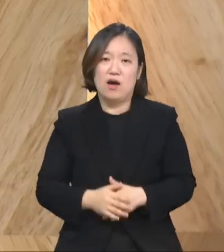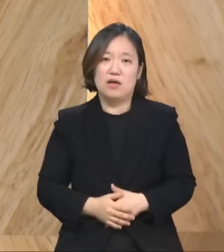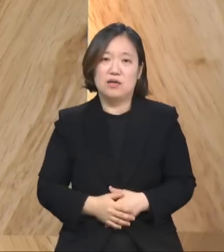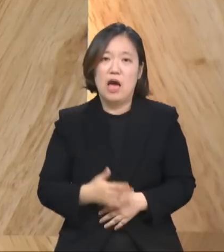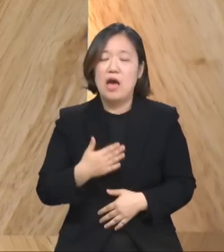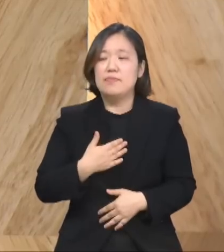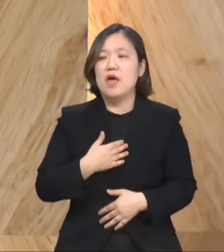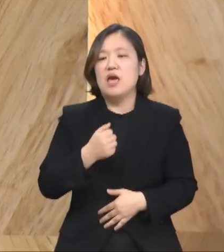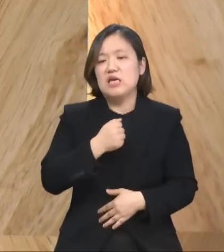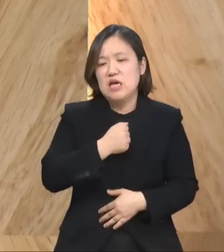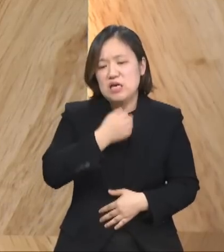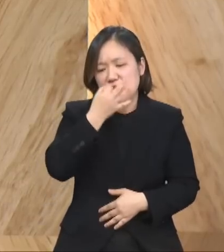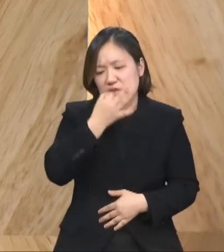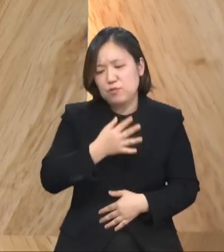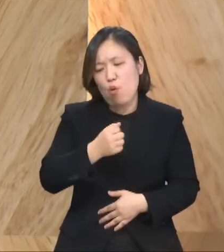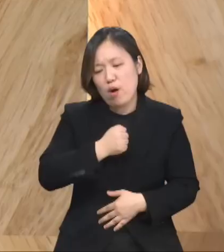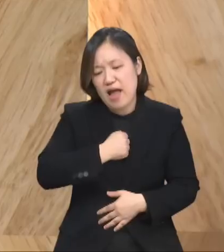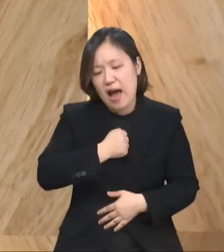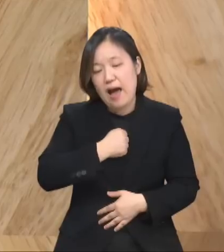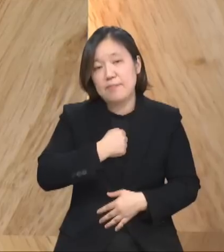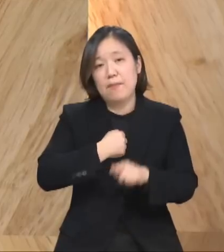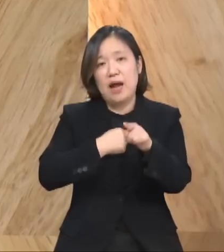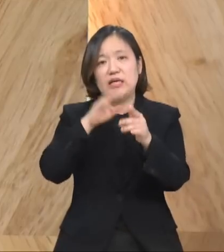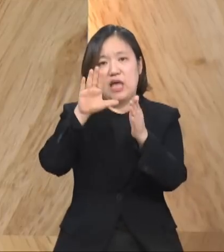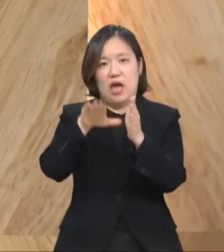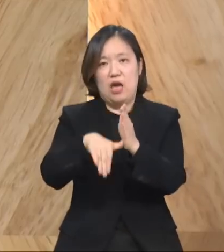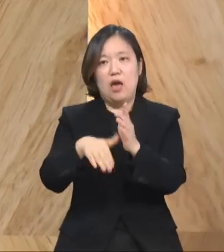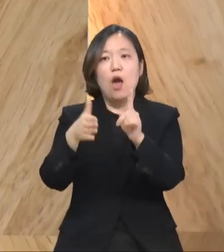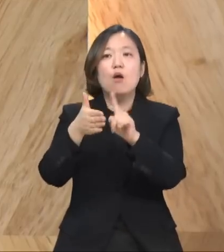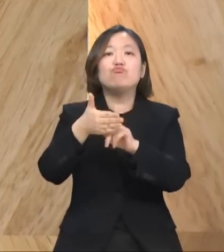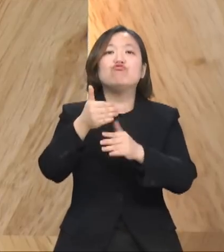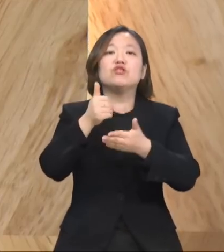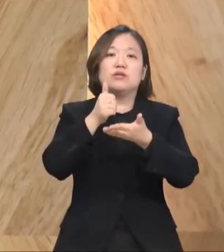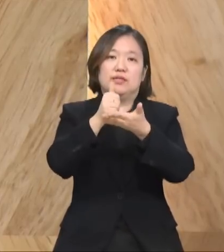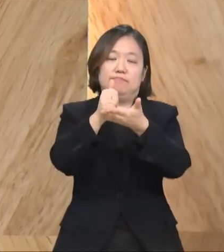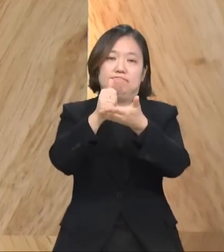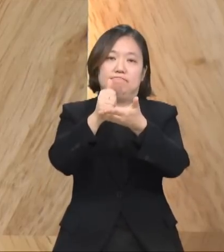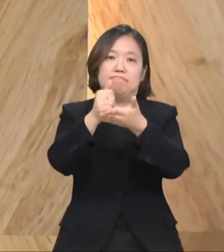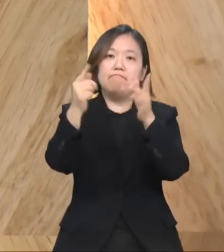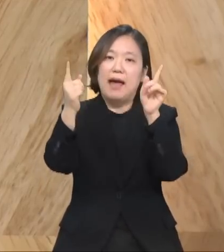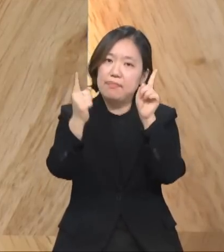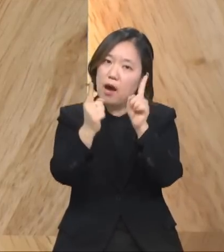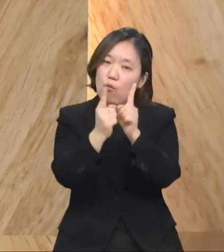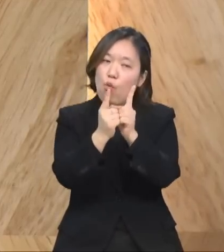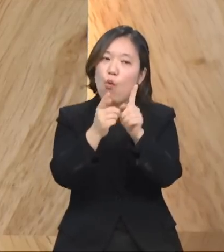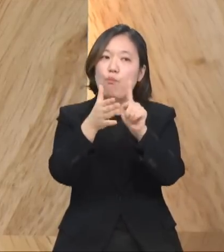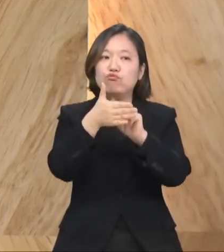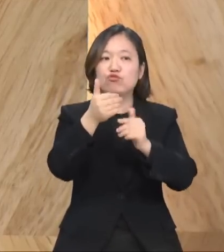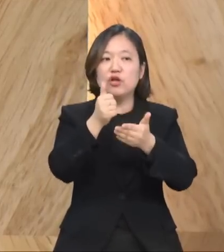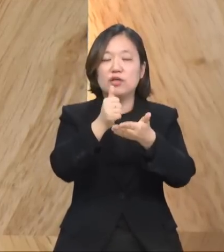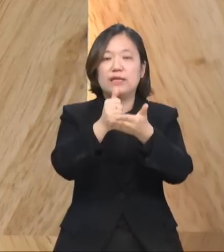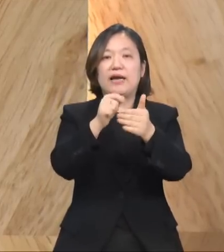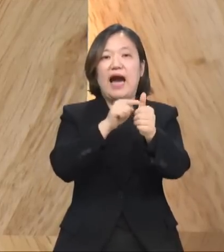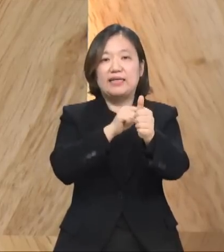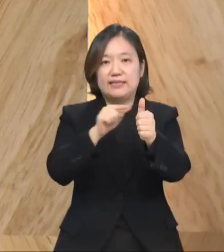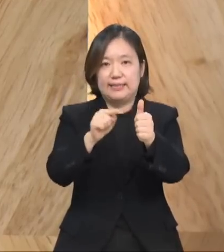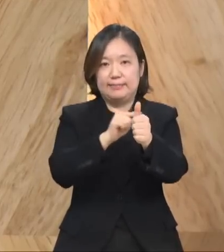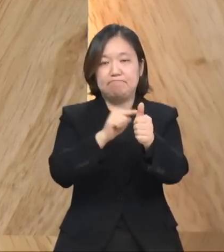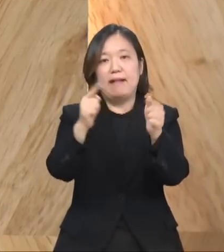상황에서 부처님의 가르침을 만나서 부처님의 가르침에 의지할 수 있게 되었다라는 것은